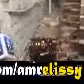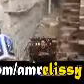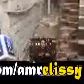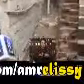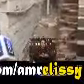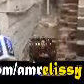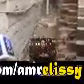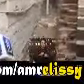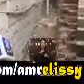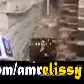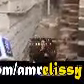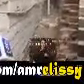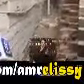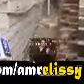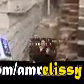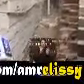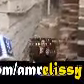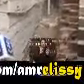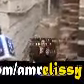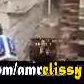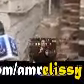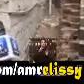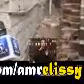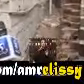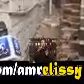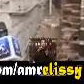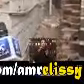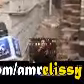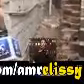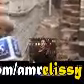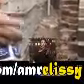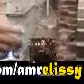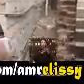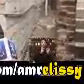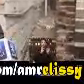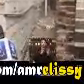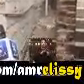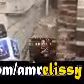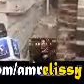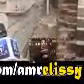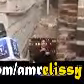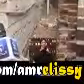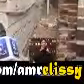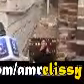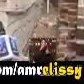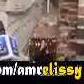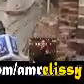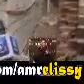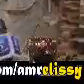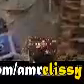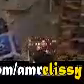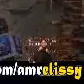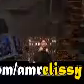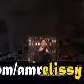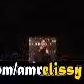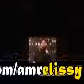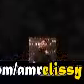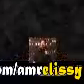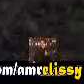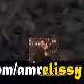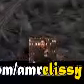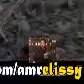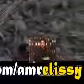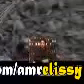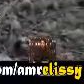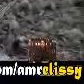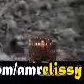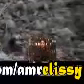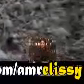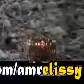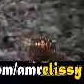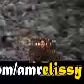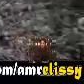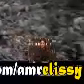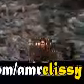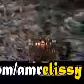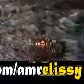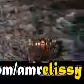بوص تعبان. فاحنا نتمنى ان نحسنوا المعيشه بتاعتي زيها زي اي فرد.